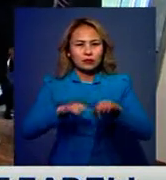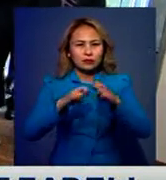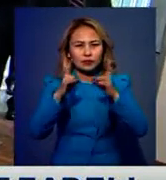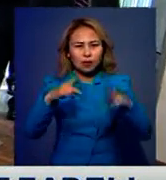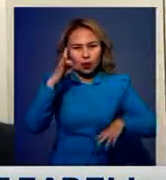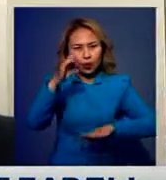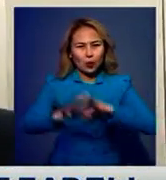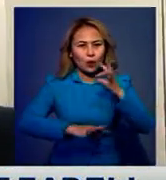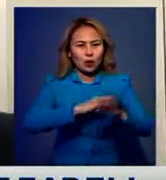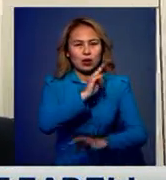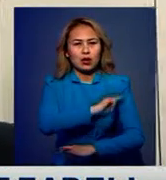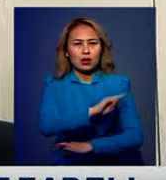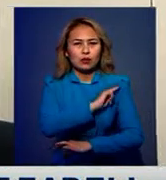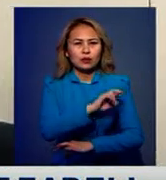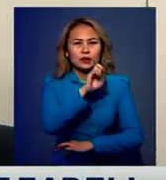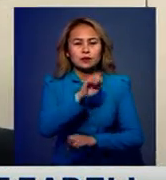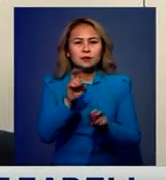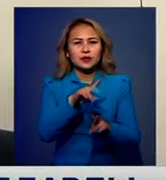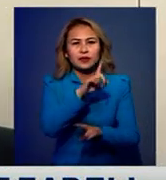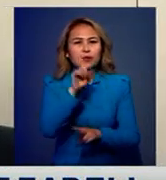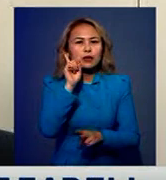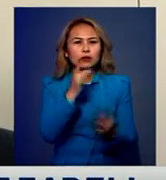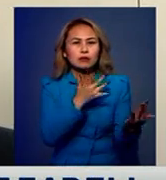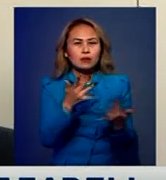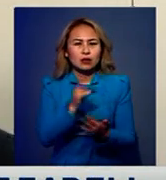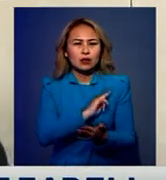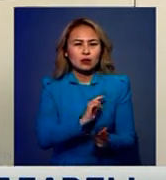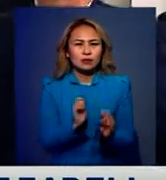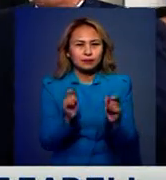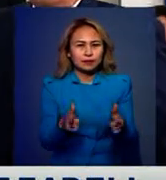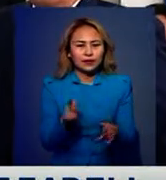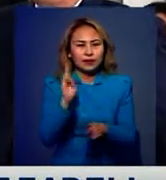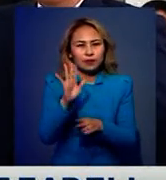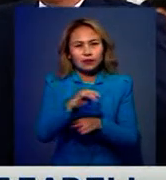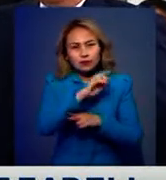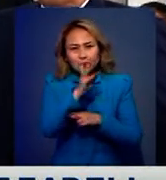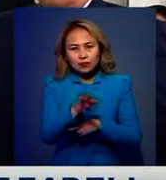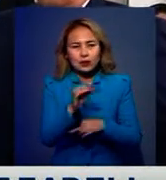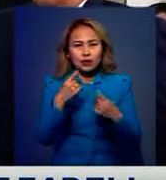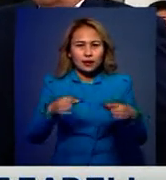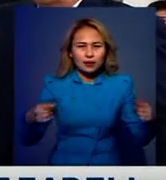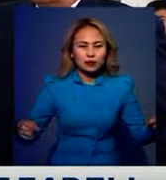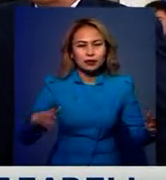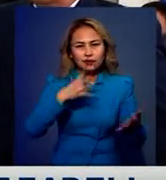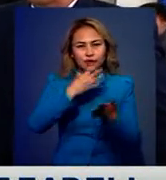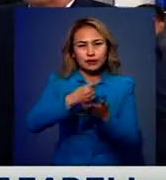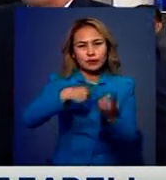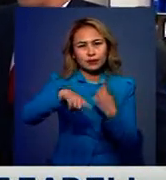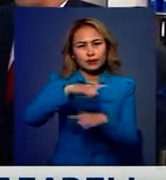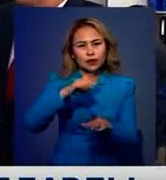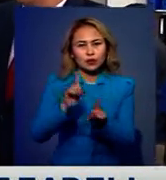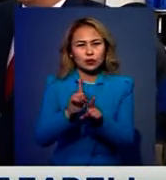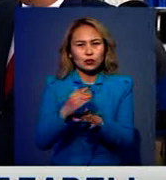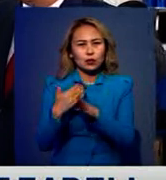тәулік бойы жұмыс істейді. Мекеме мамандары жастарды жұмысқа орналастыруға, оларды баспанамен қамтуға және жеке кәсіптерін дөңгелетуге септесіп